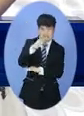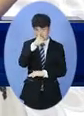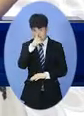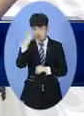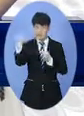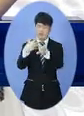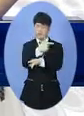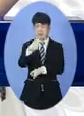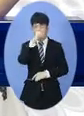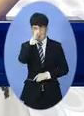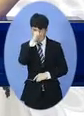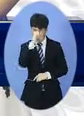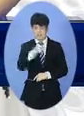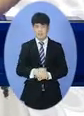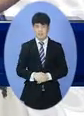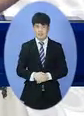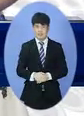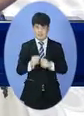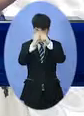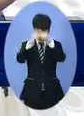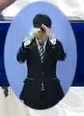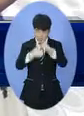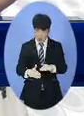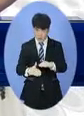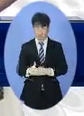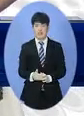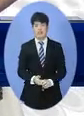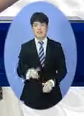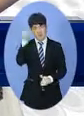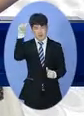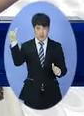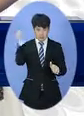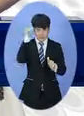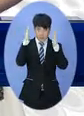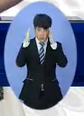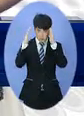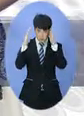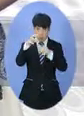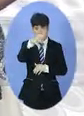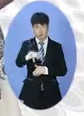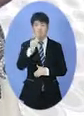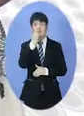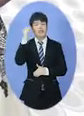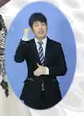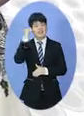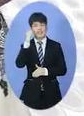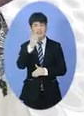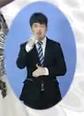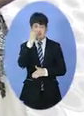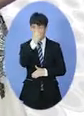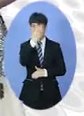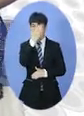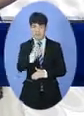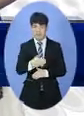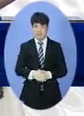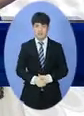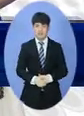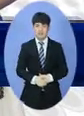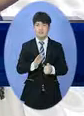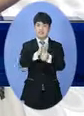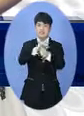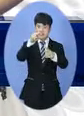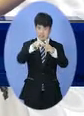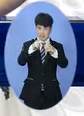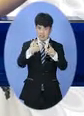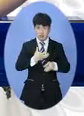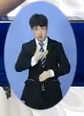호응을 얻었다는 소식입니다. 자세한 사항은 천안시 평생학습센터 홈페이지에서 만나보시죠. 천안시